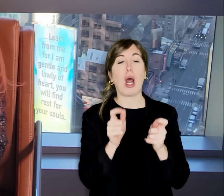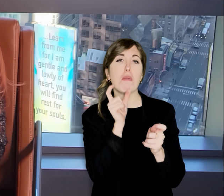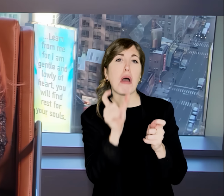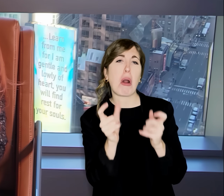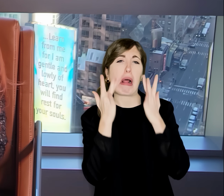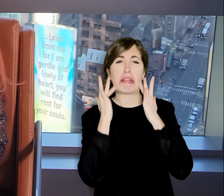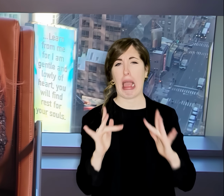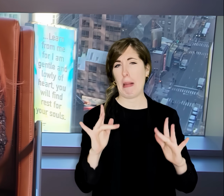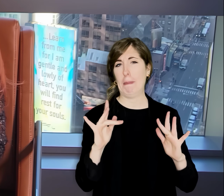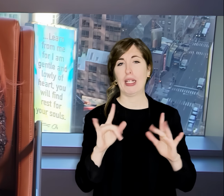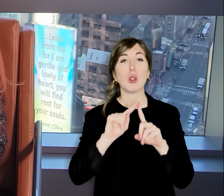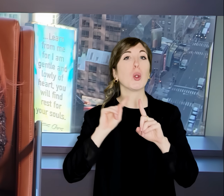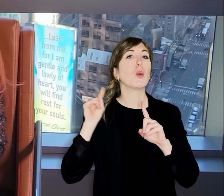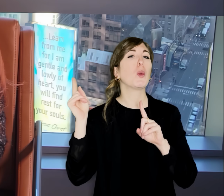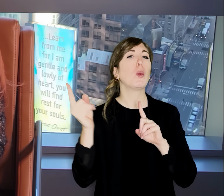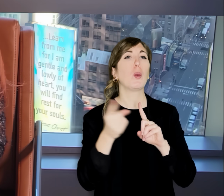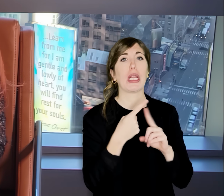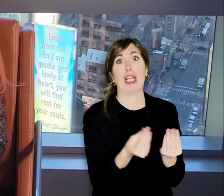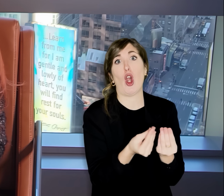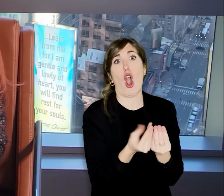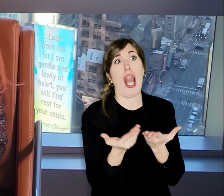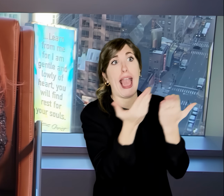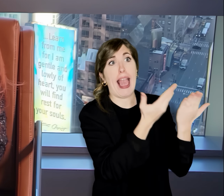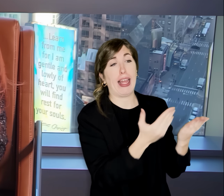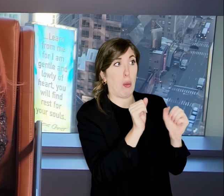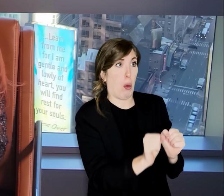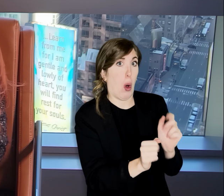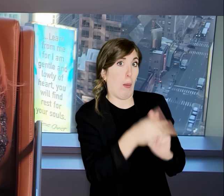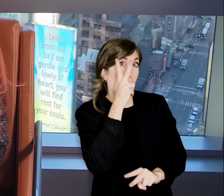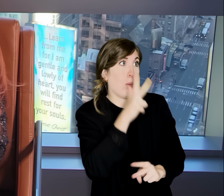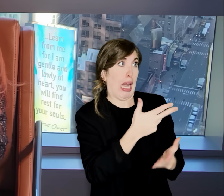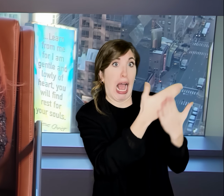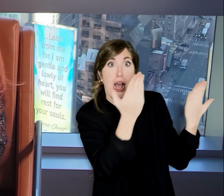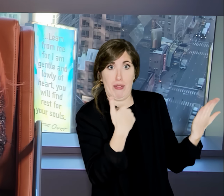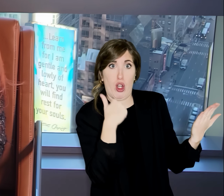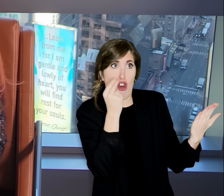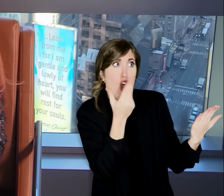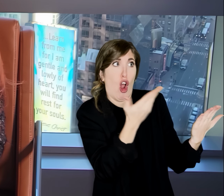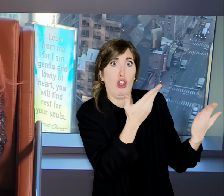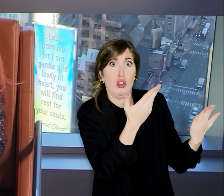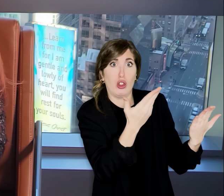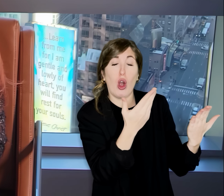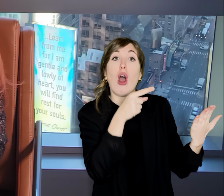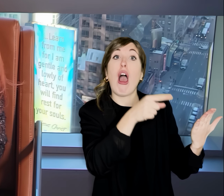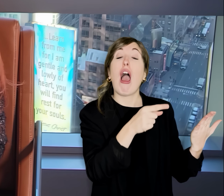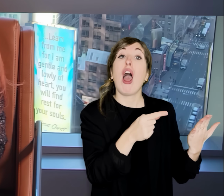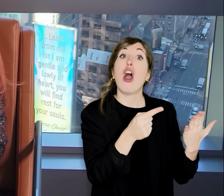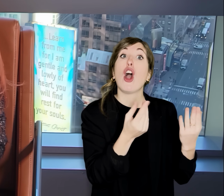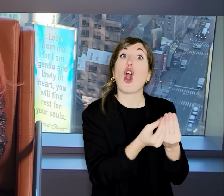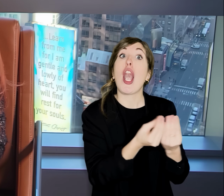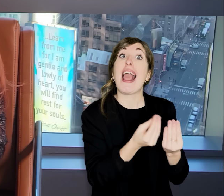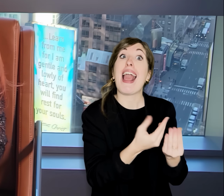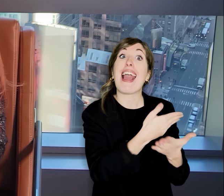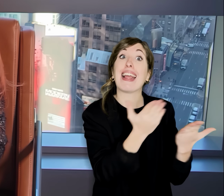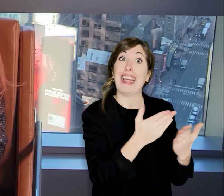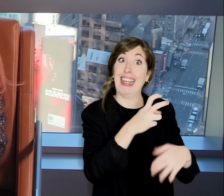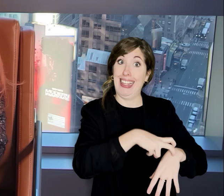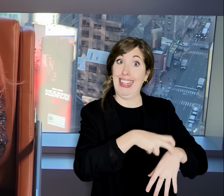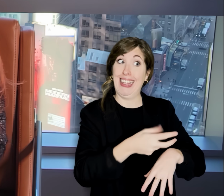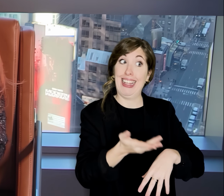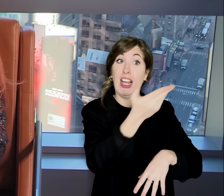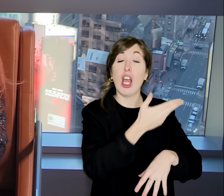danto è che tutti quanti colleghi che perlomeno molto più bravi di me che io con nel sito nei siti dove loro giust amente fanno